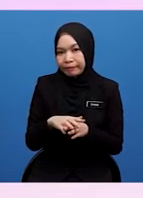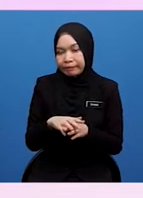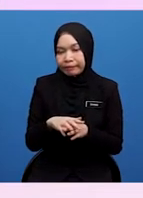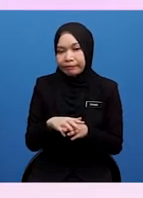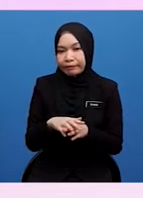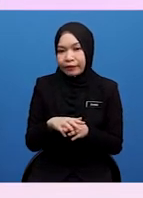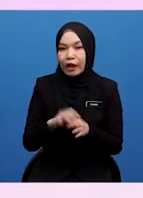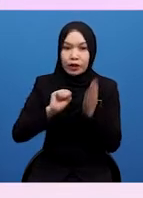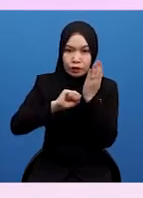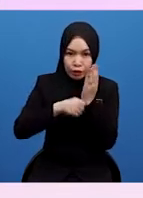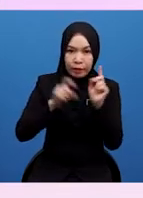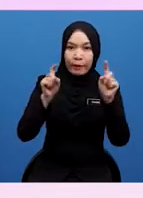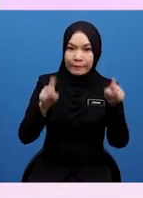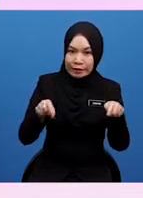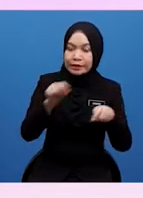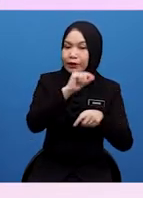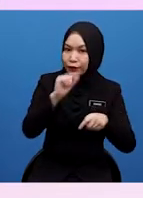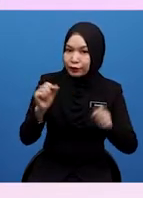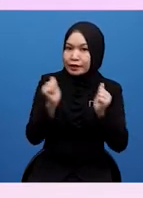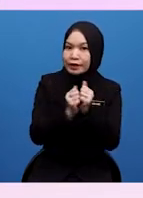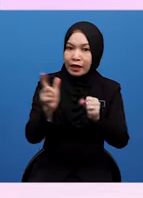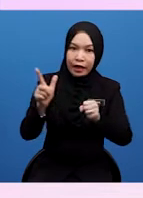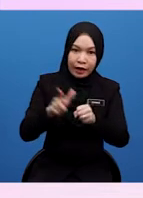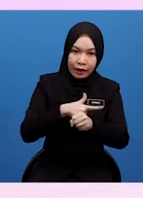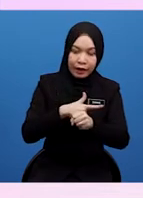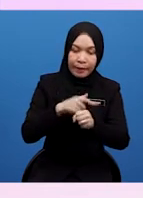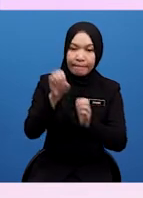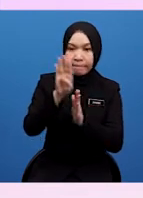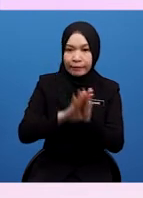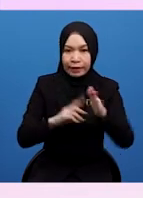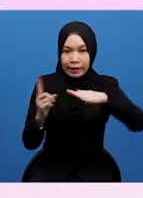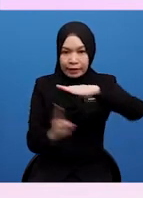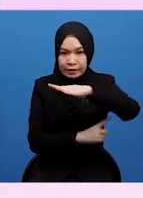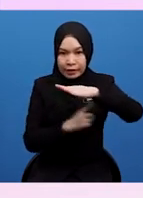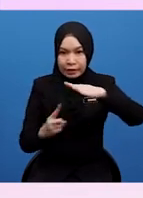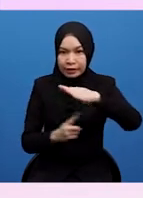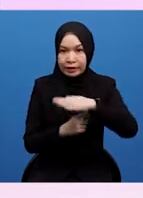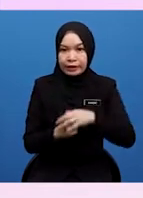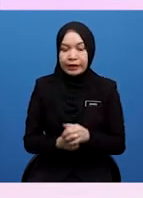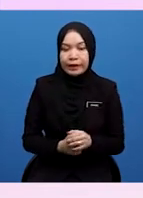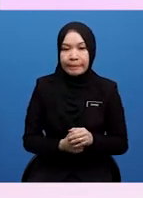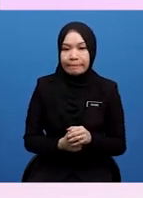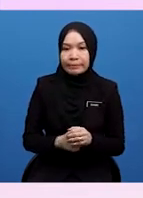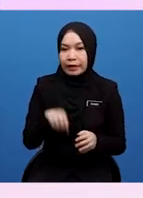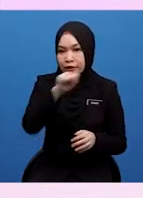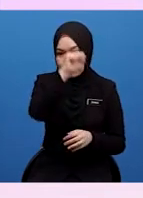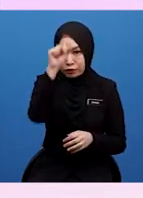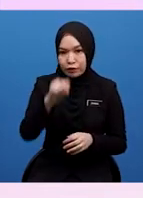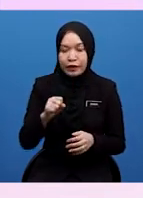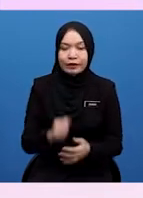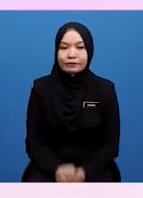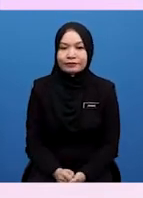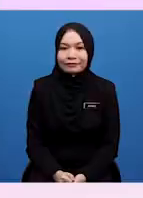graf. Sumber mesti ditulis dengan lengkap berdasarkan petikan soalan.